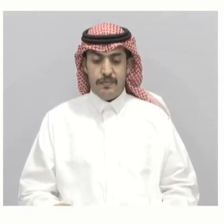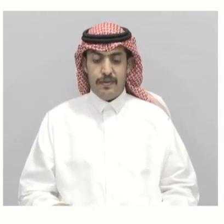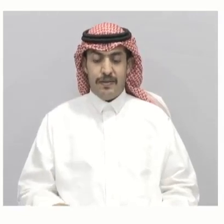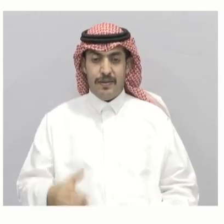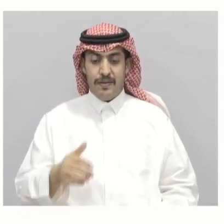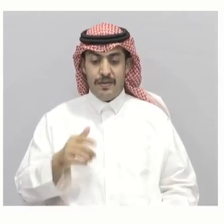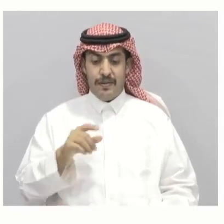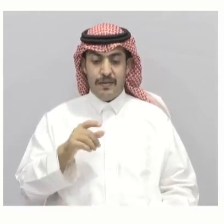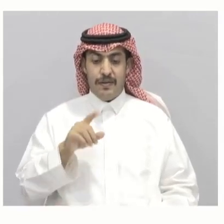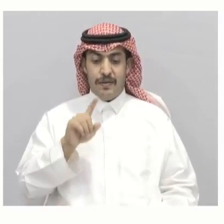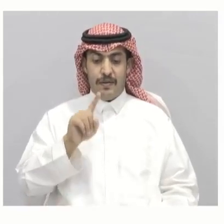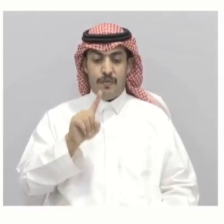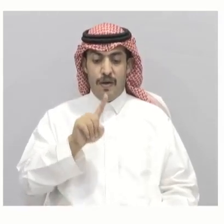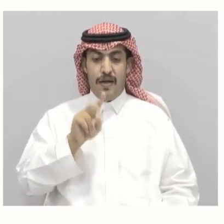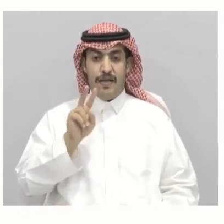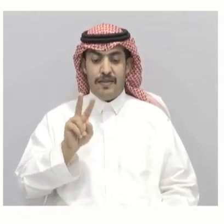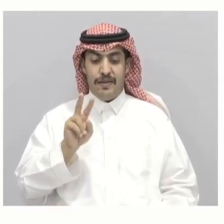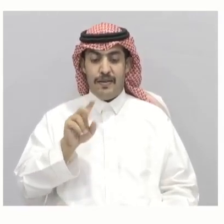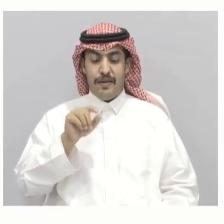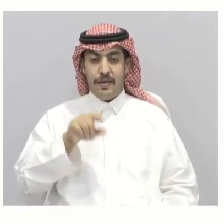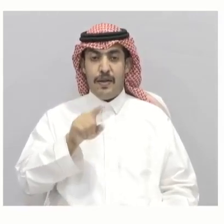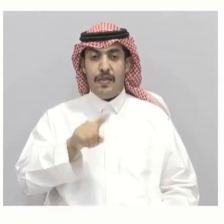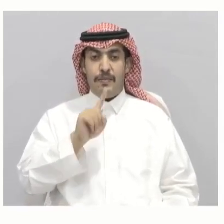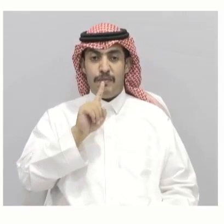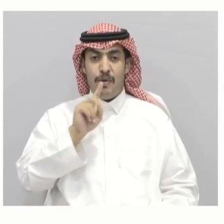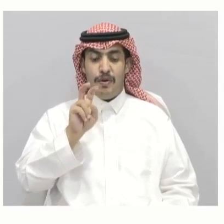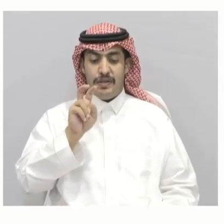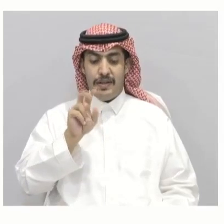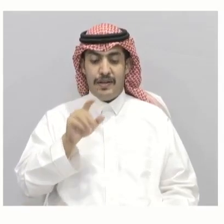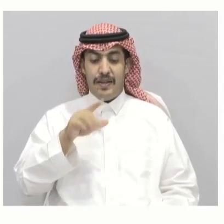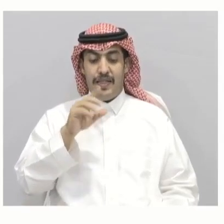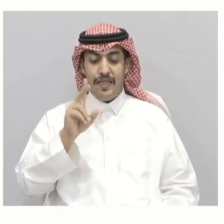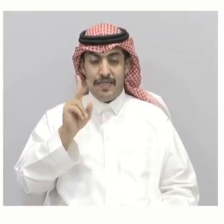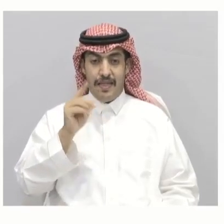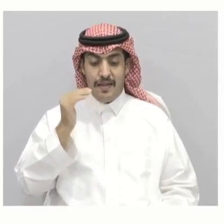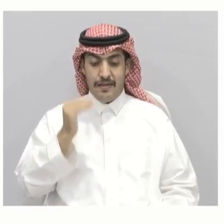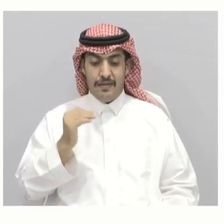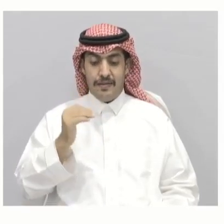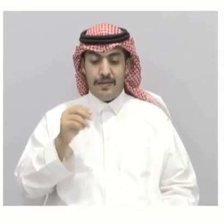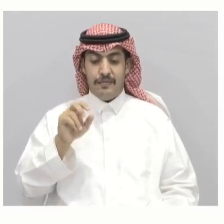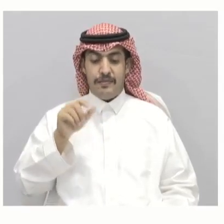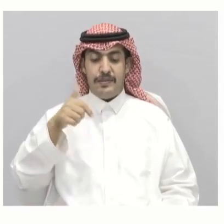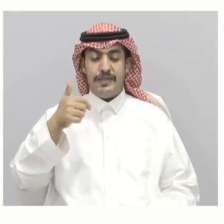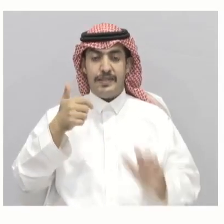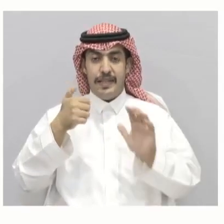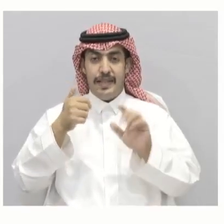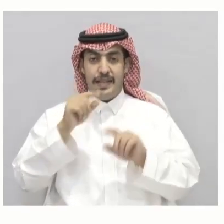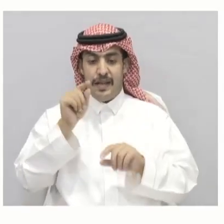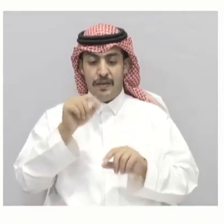120 درجه وقياس الزاويه الثانيه 60 درجه